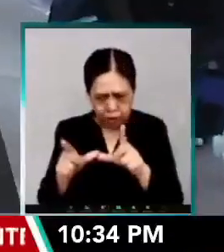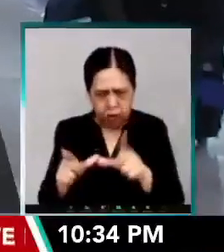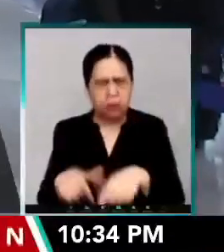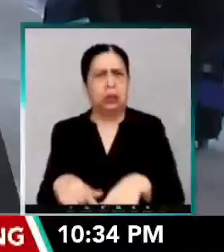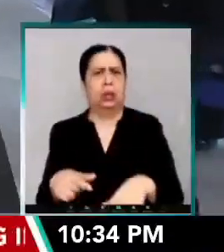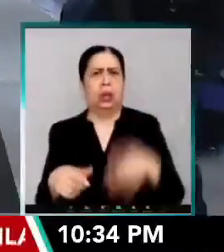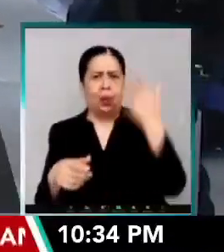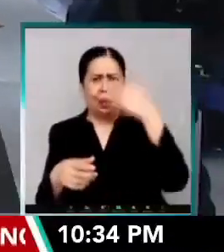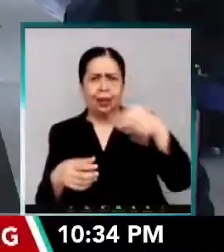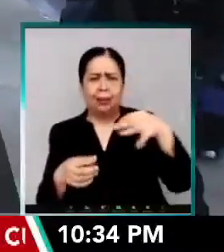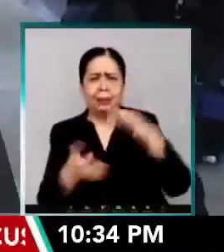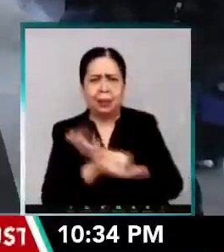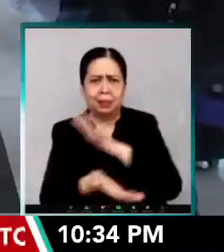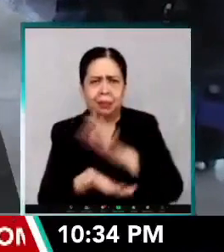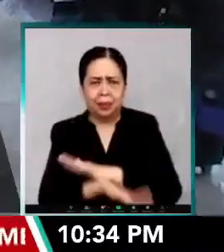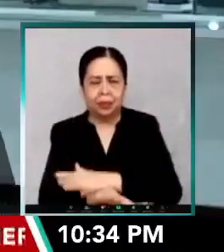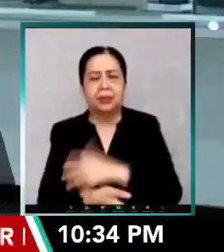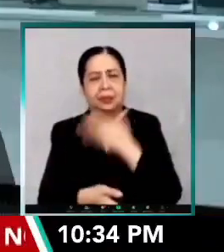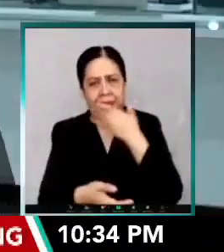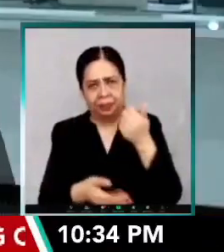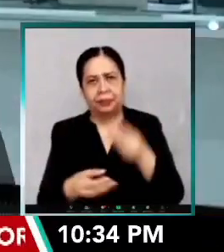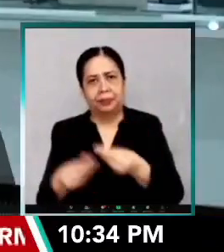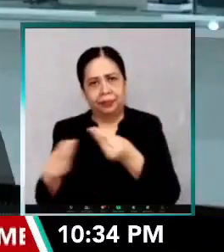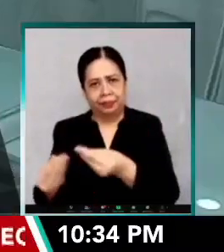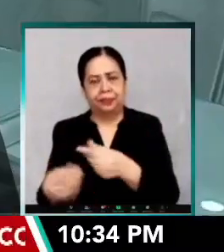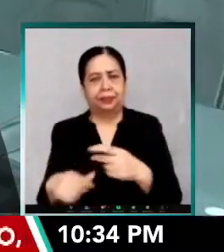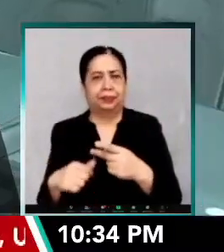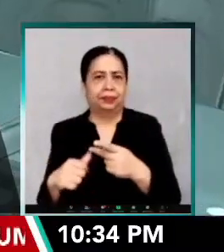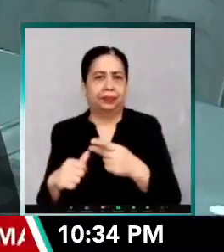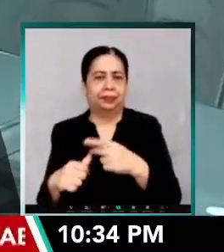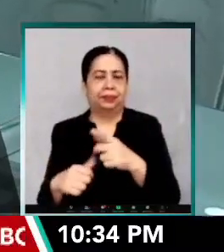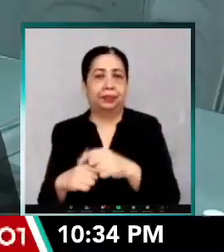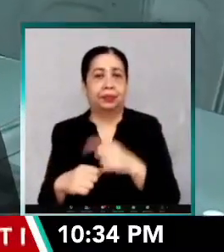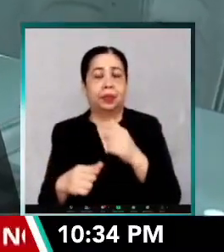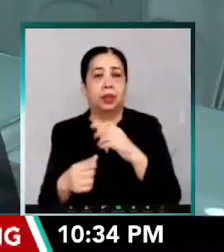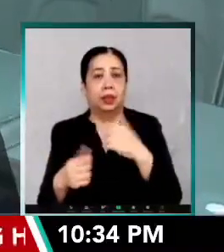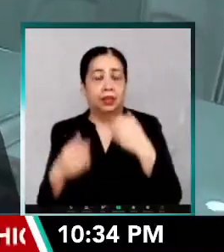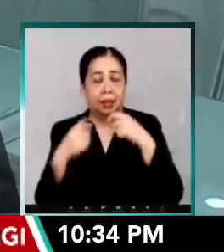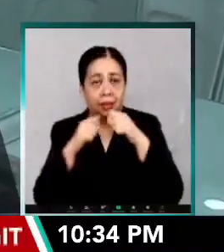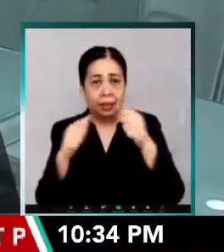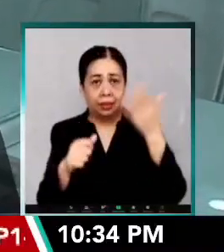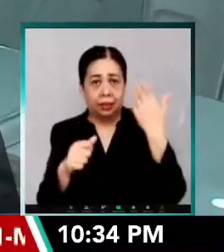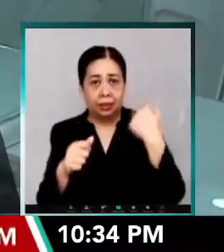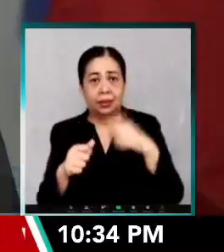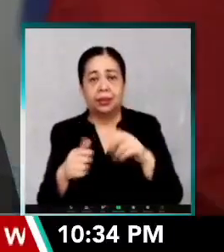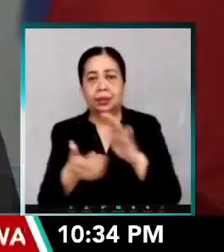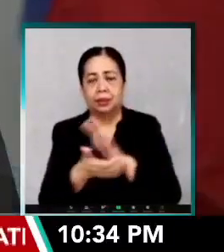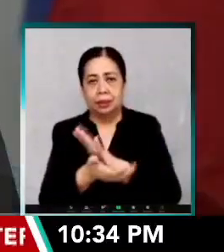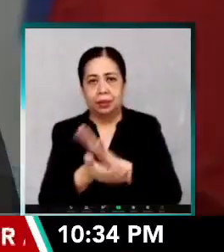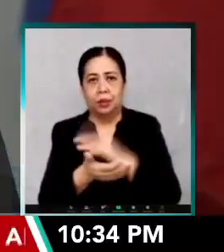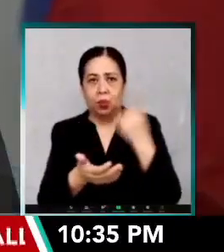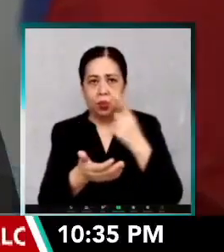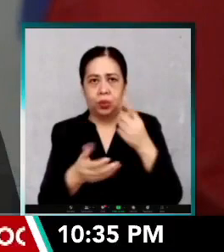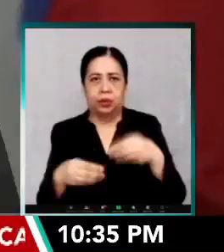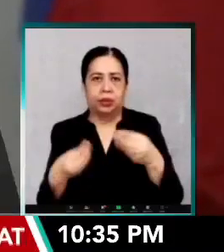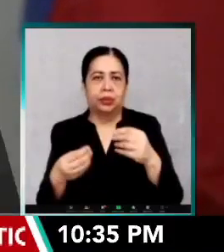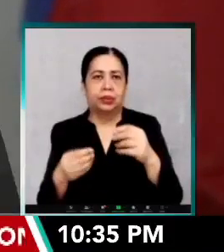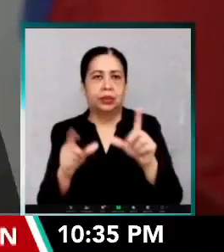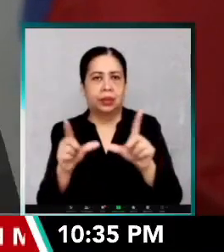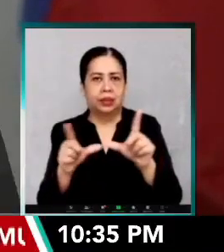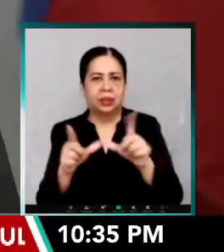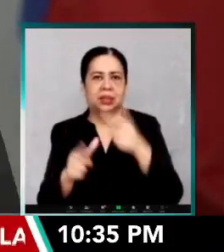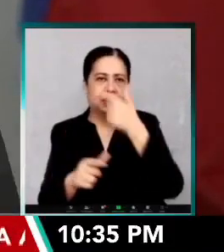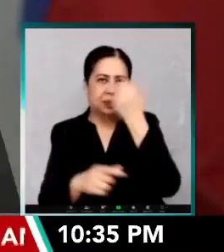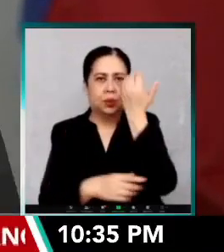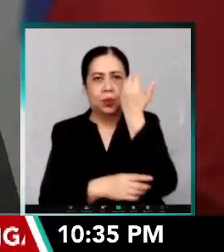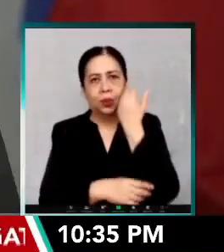lang. Nitong Abril, inanunsyo ng LTO na sa papel muna ipiprint ang mga driver's license dahil sa kakulangan sa